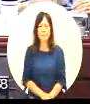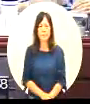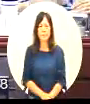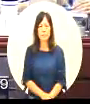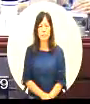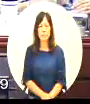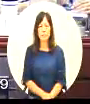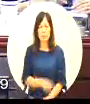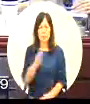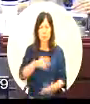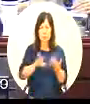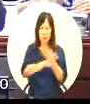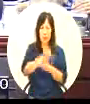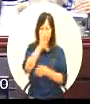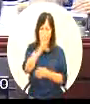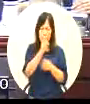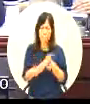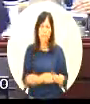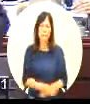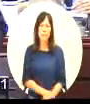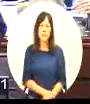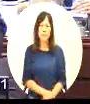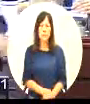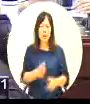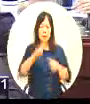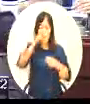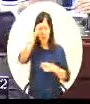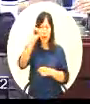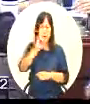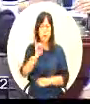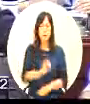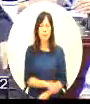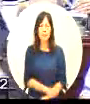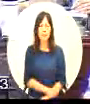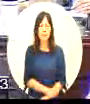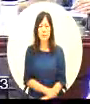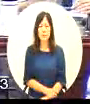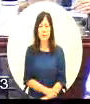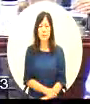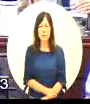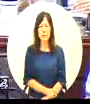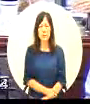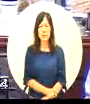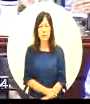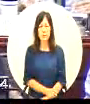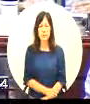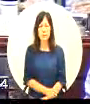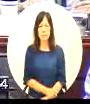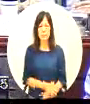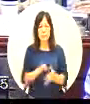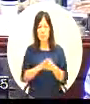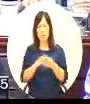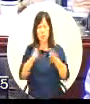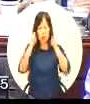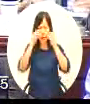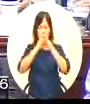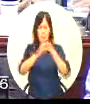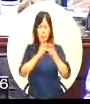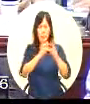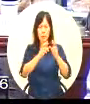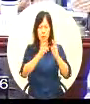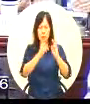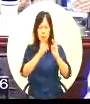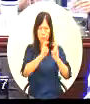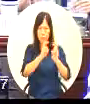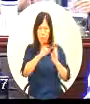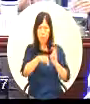分也是，欸，高研，哦，这个部分，欸，有关于，哦，高雄的捷运，